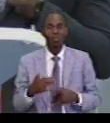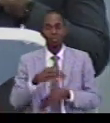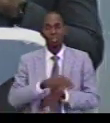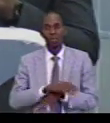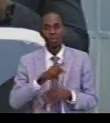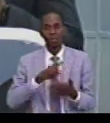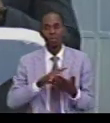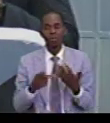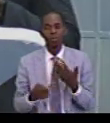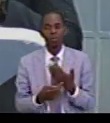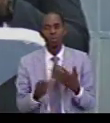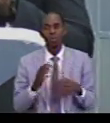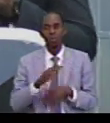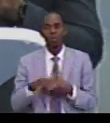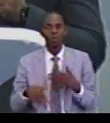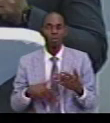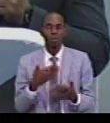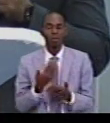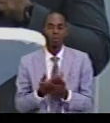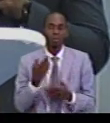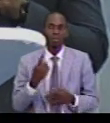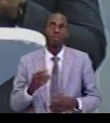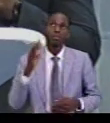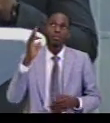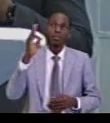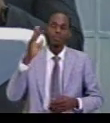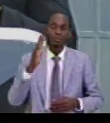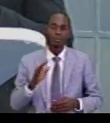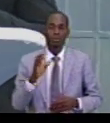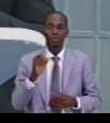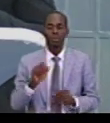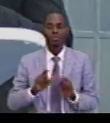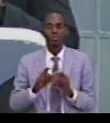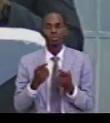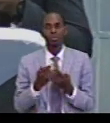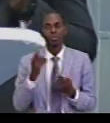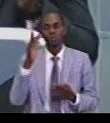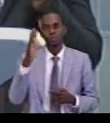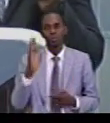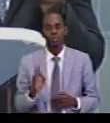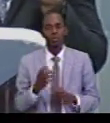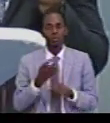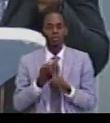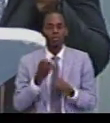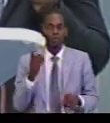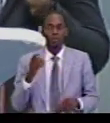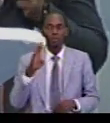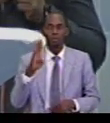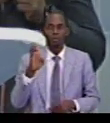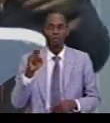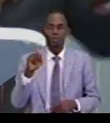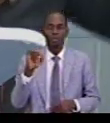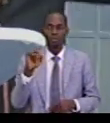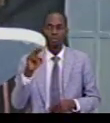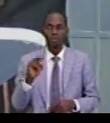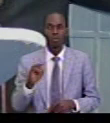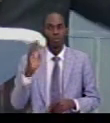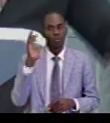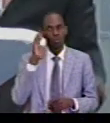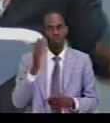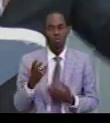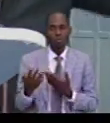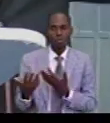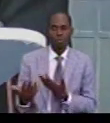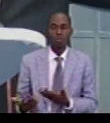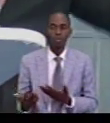regional pastors and group pastors from the Republic of Benin will await under the tree